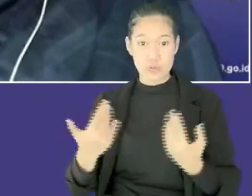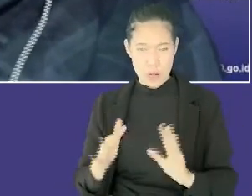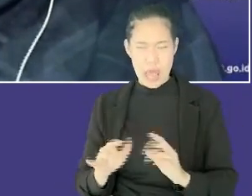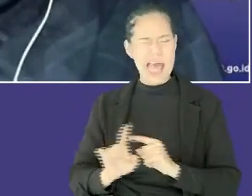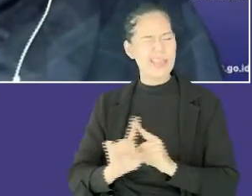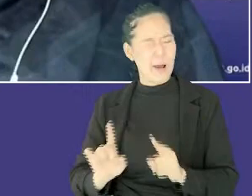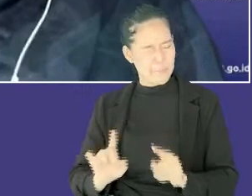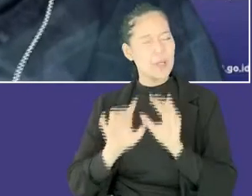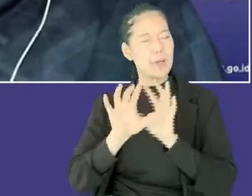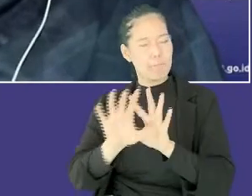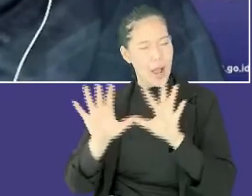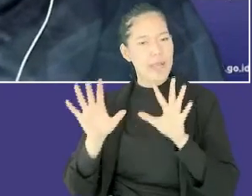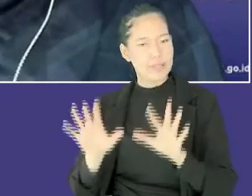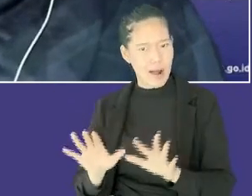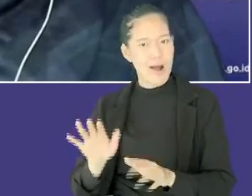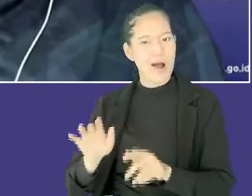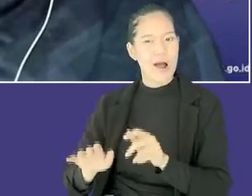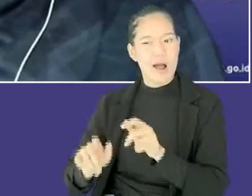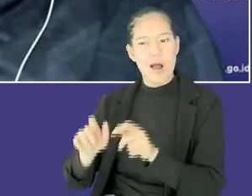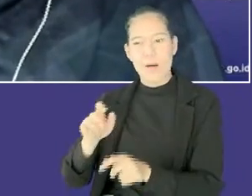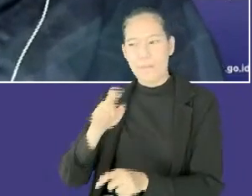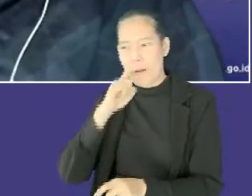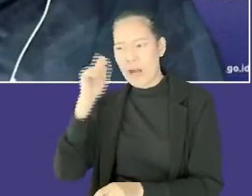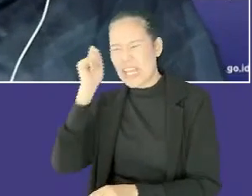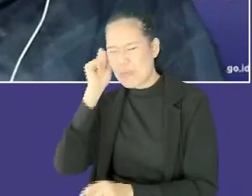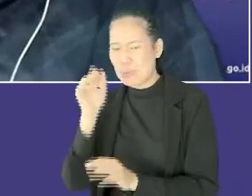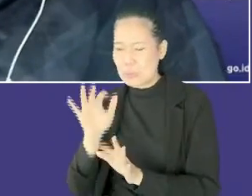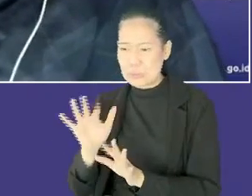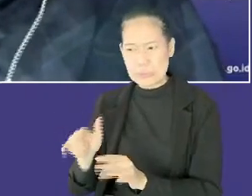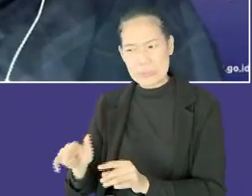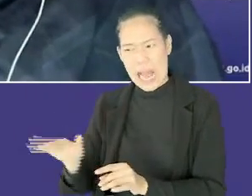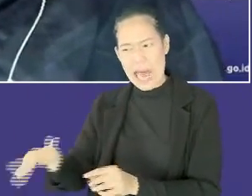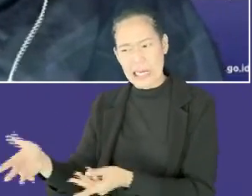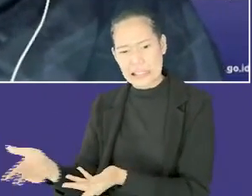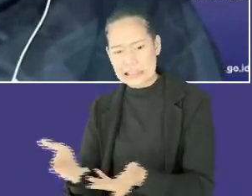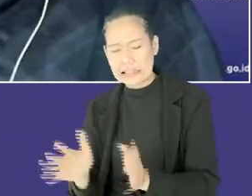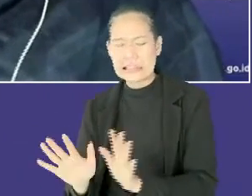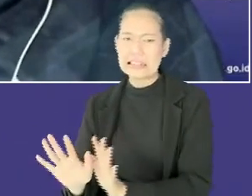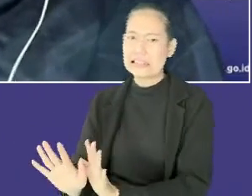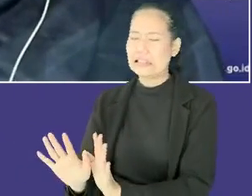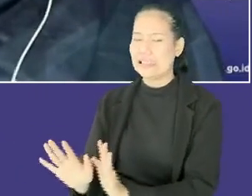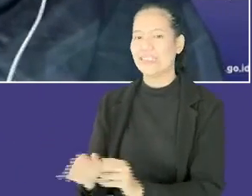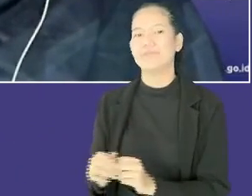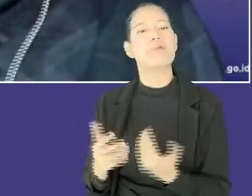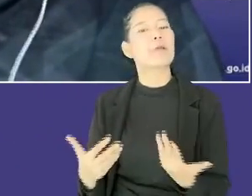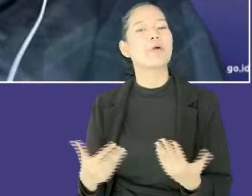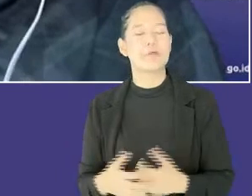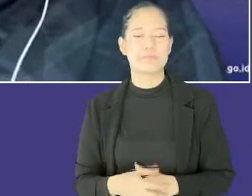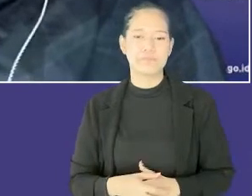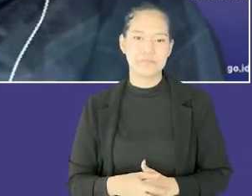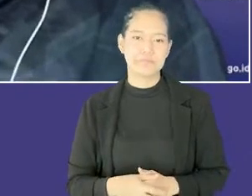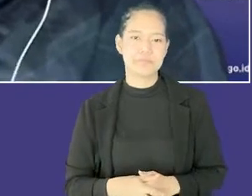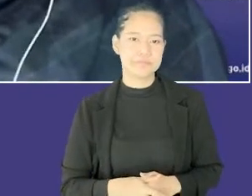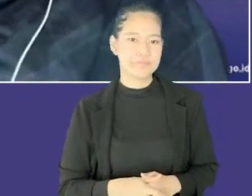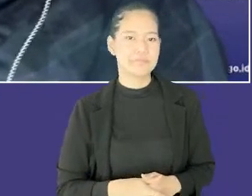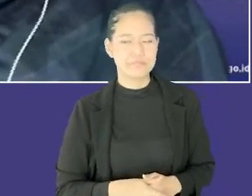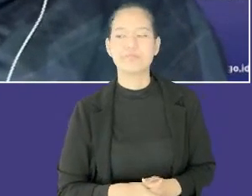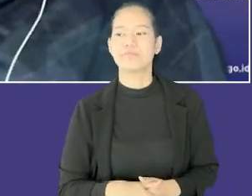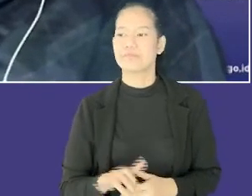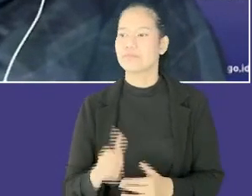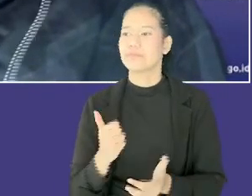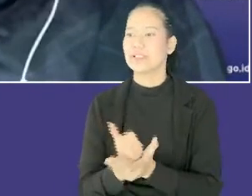dokter Dewi tapi masih banyak orangtua yang ragu juga untuk untuk melepaskan anaknya untuk bersekolah ini bagaimana ceritanya Jadi